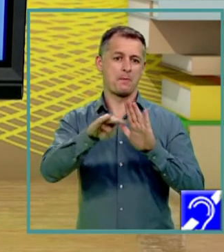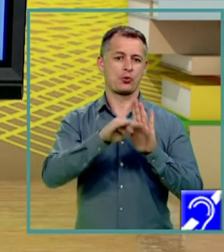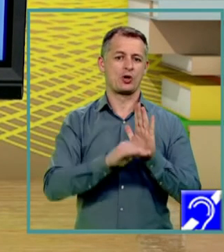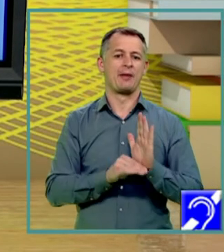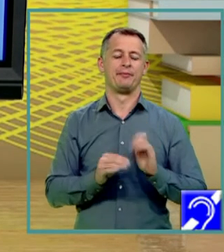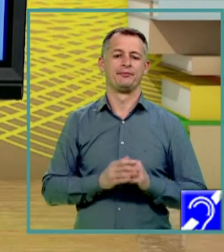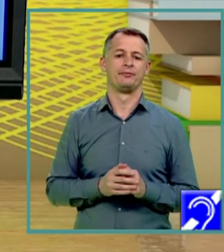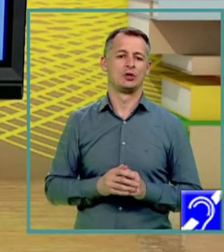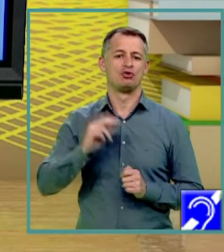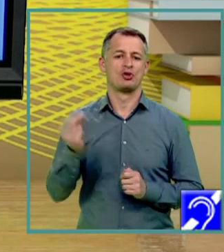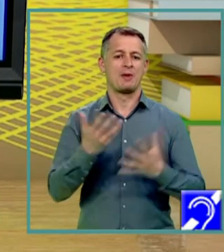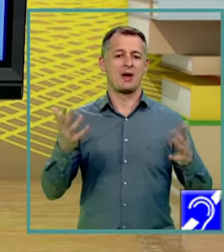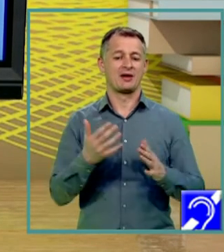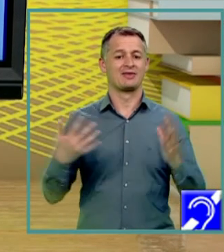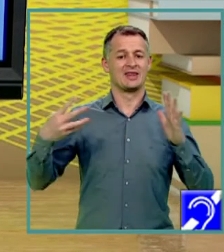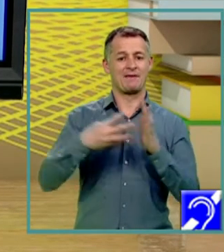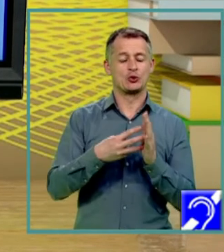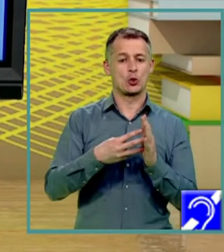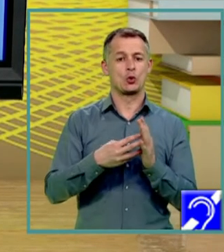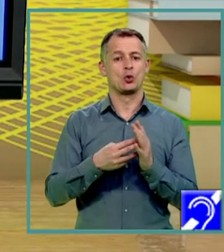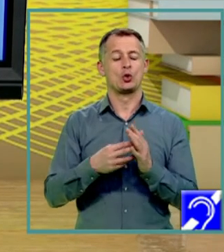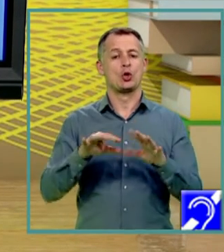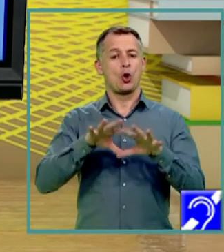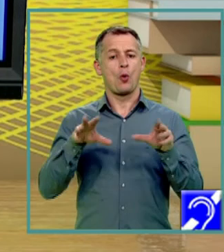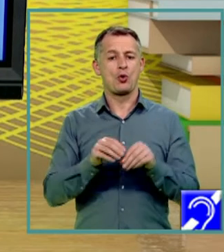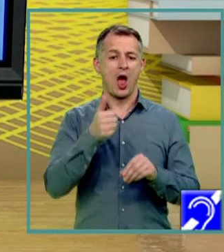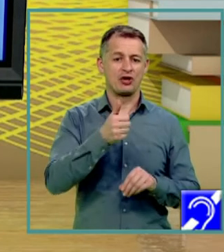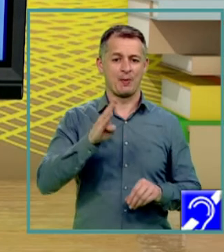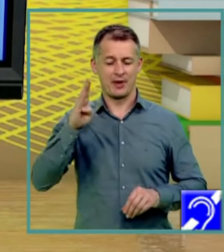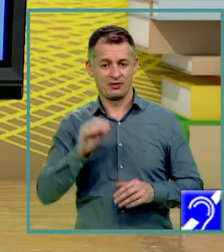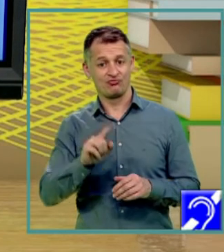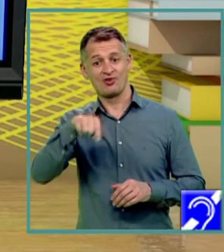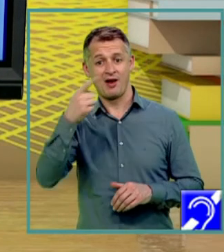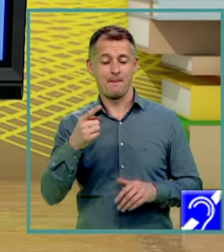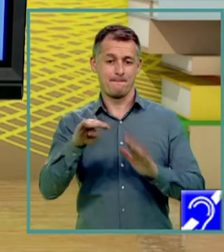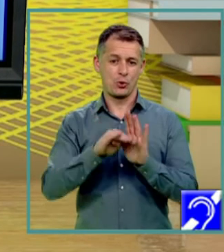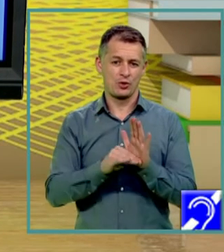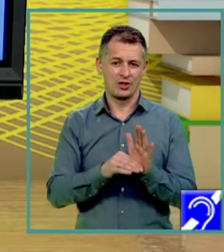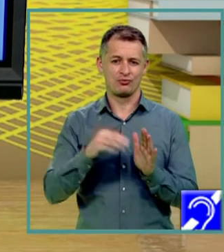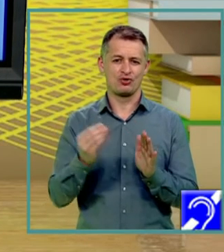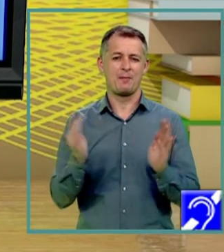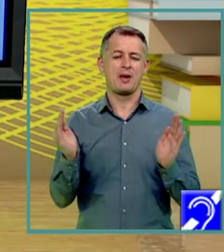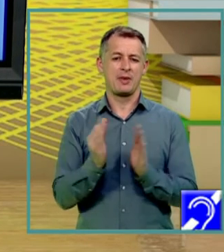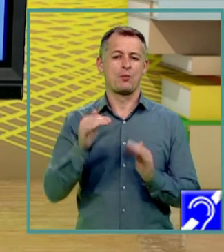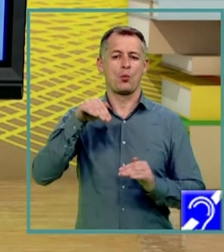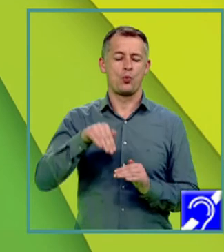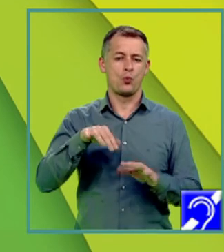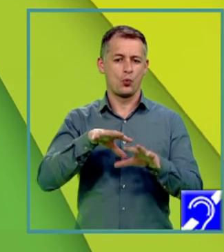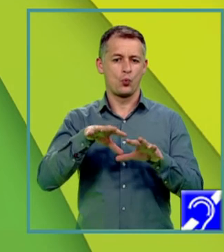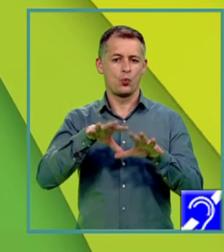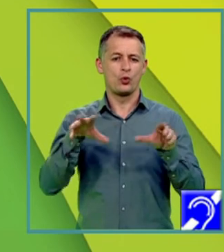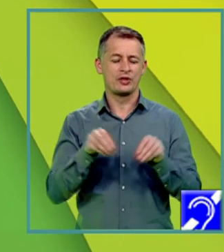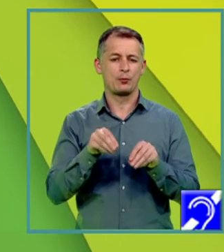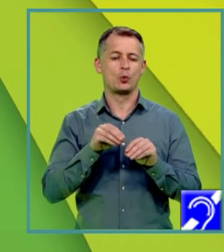calcul al celui mai mare divizor comun dintre a și b sunt supra gram de calcul al celui mai mic multiplu comun dintre a și b